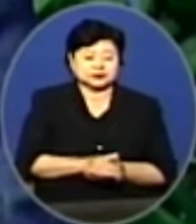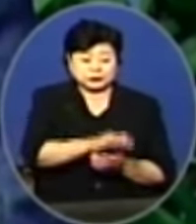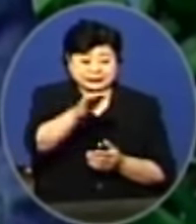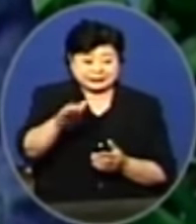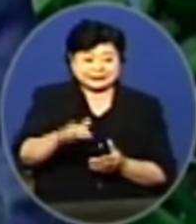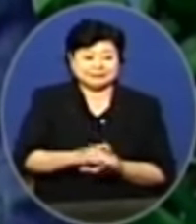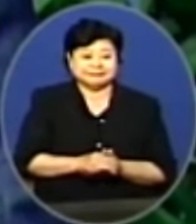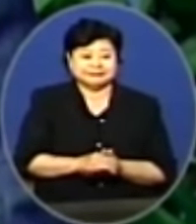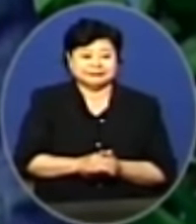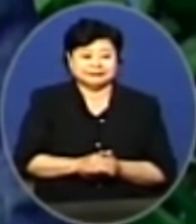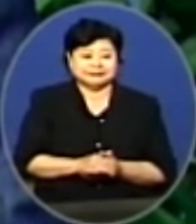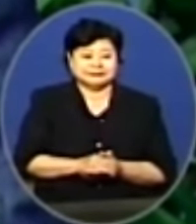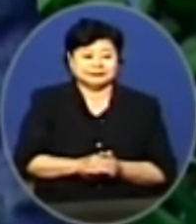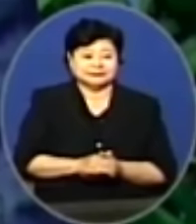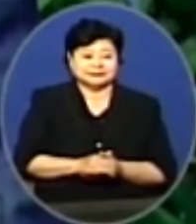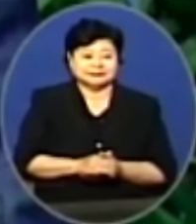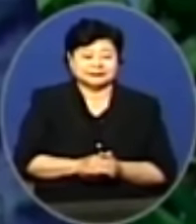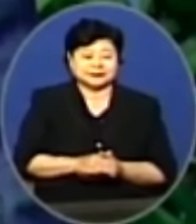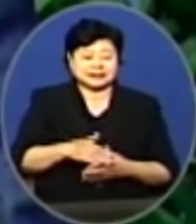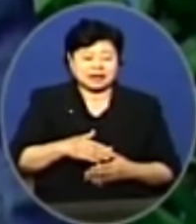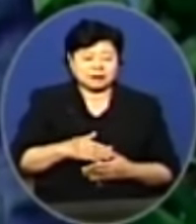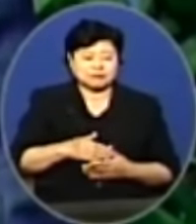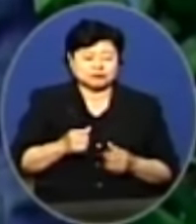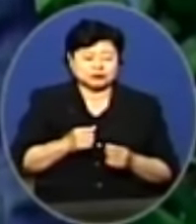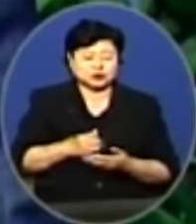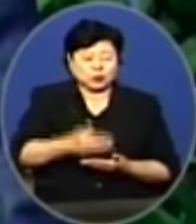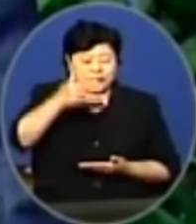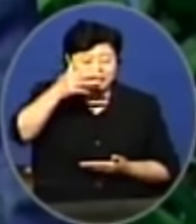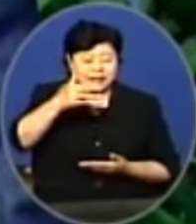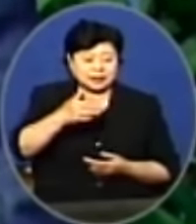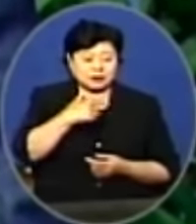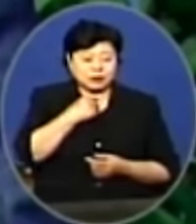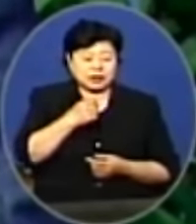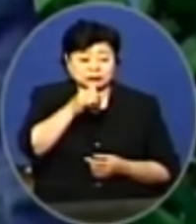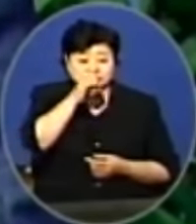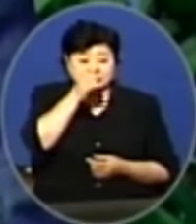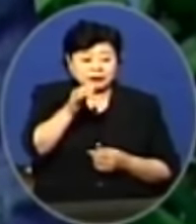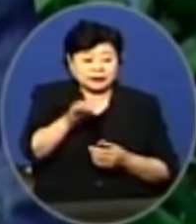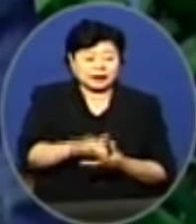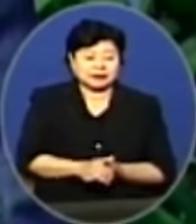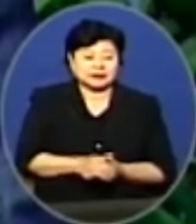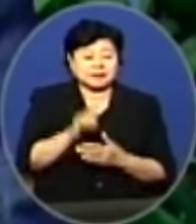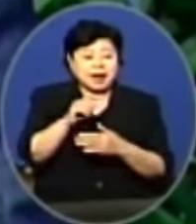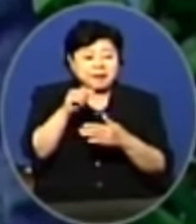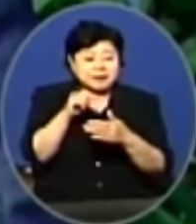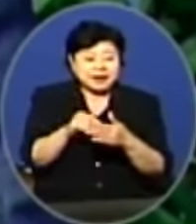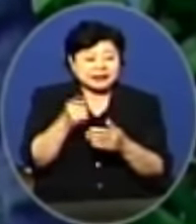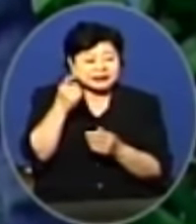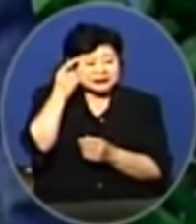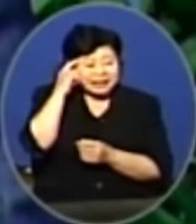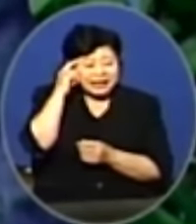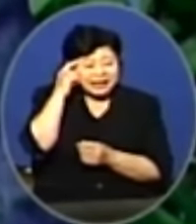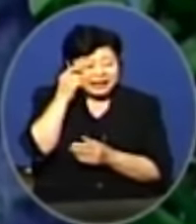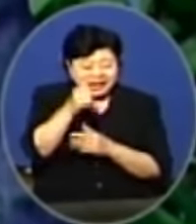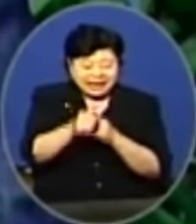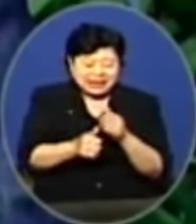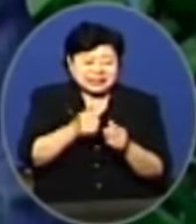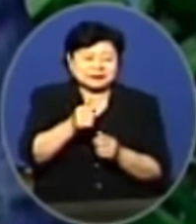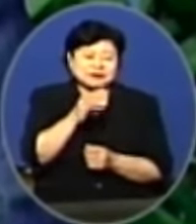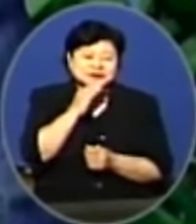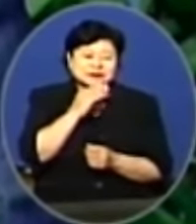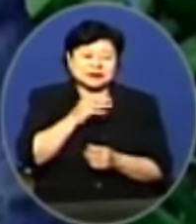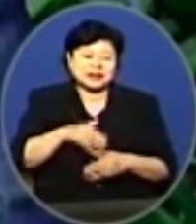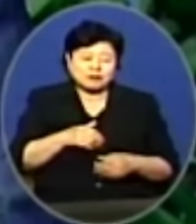우리가 남북 통일을 해야 된다고 늘 말합니다. 그런데 우리 마음속에 늘 생각이 나는 것은 하나님이 과연